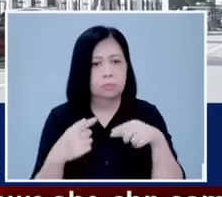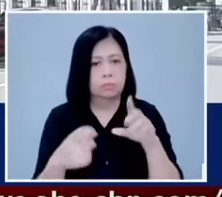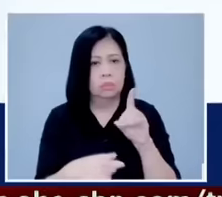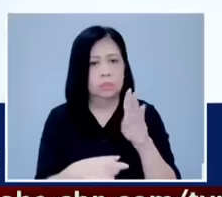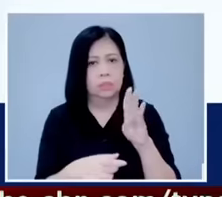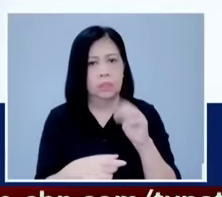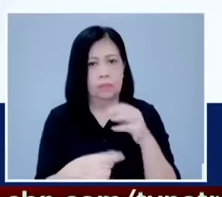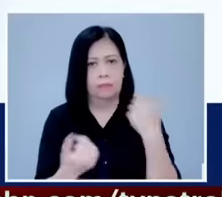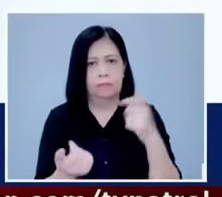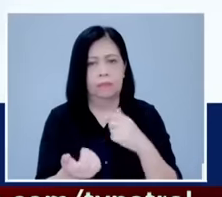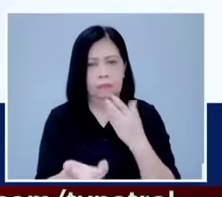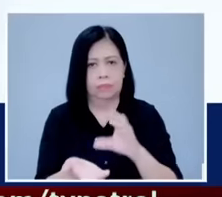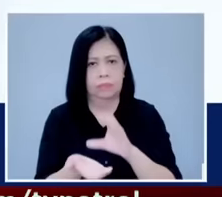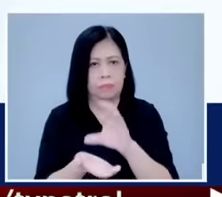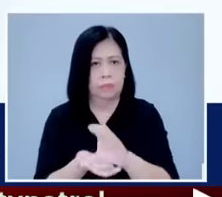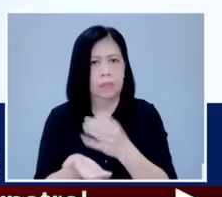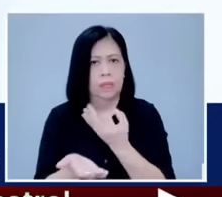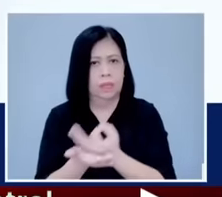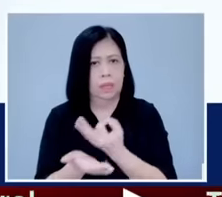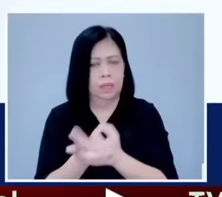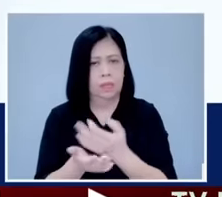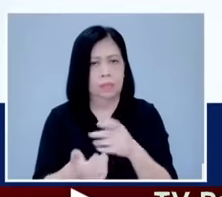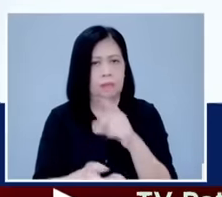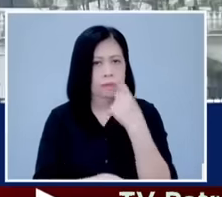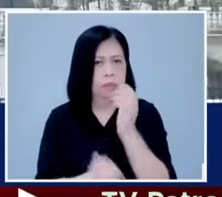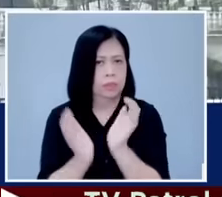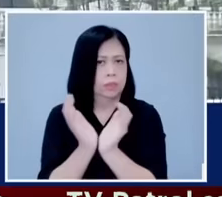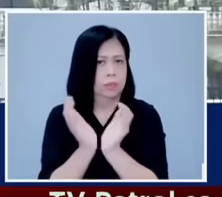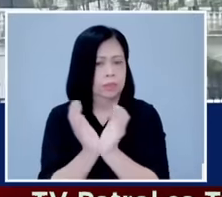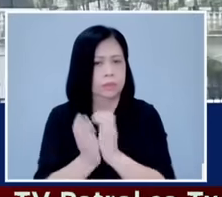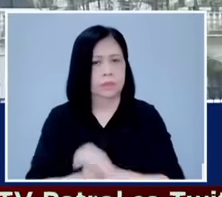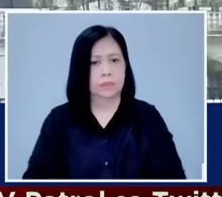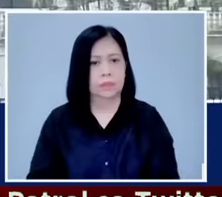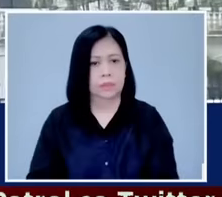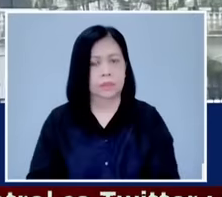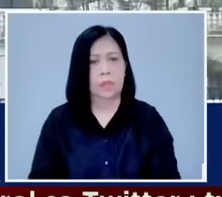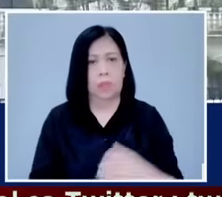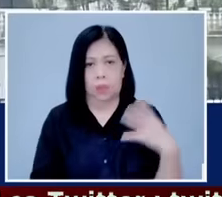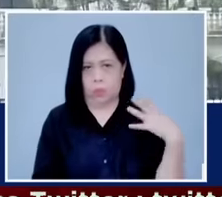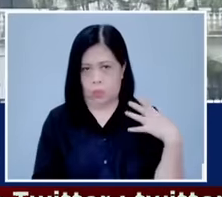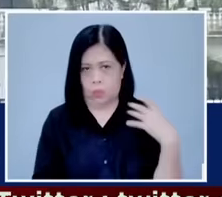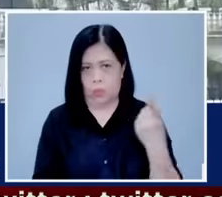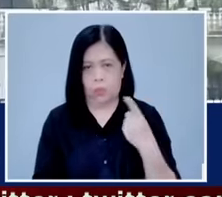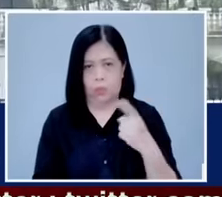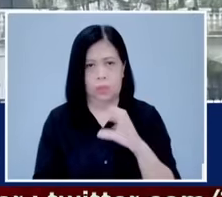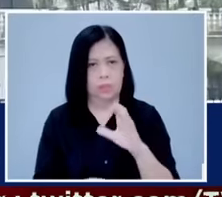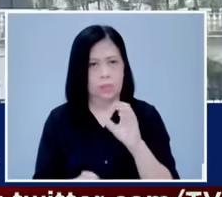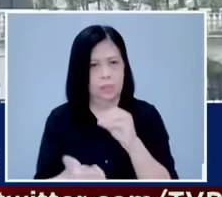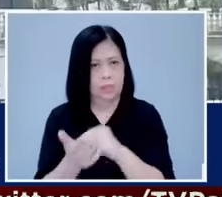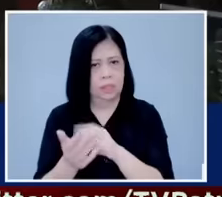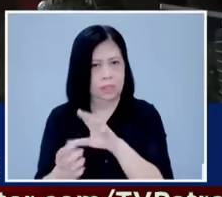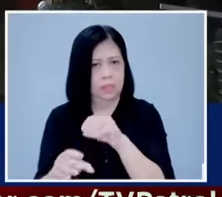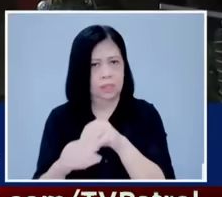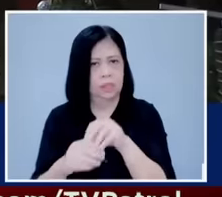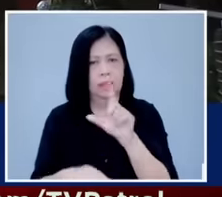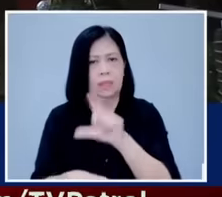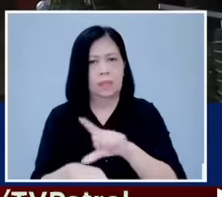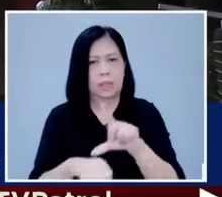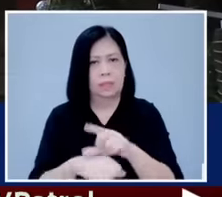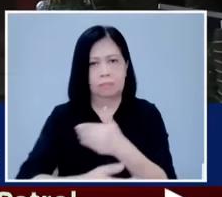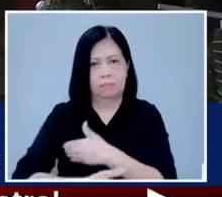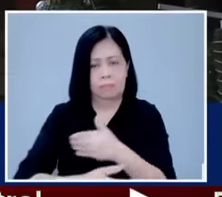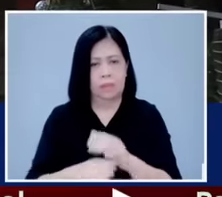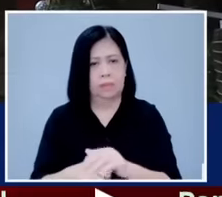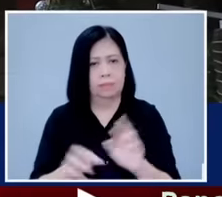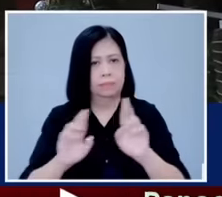first quarter notice of cash allocation ng DSWD at hinihintay na lang ma-credit ang pondo sa land bank. Maglalabas